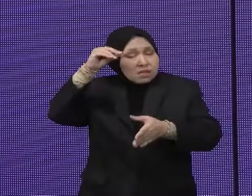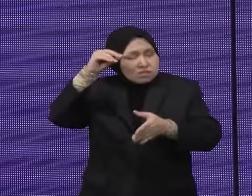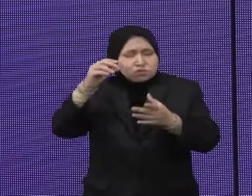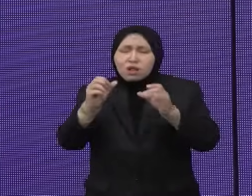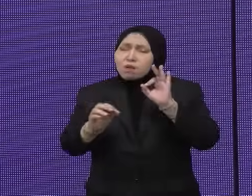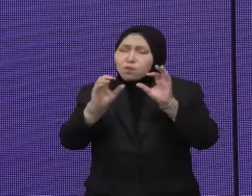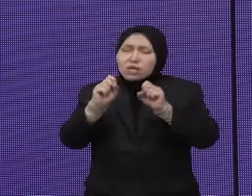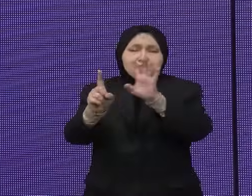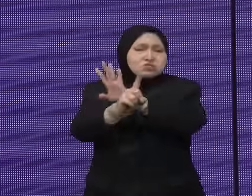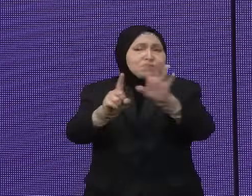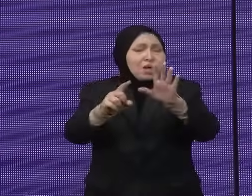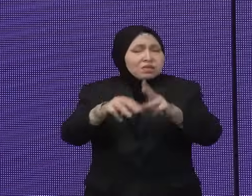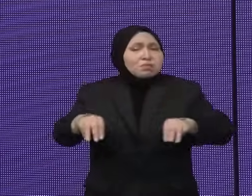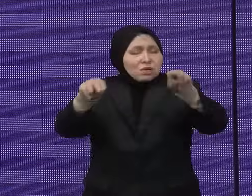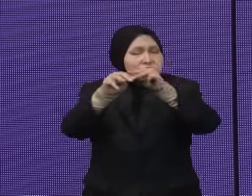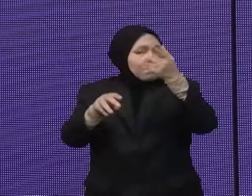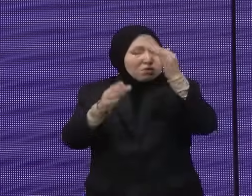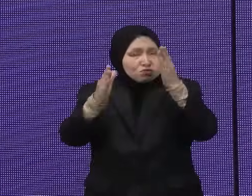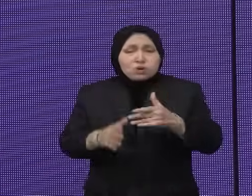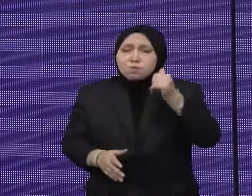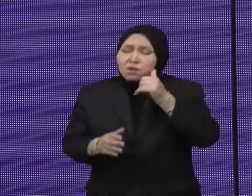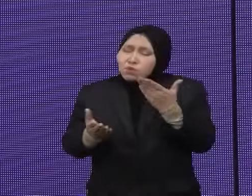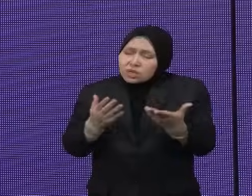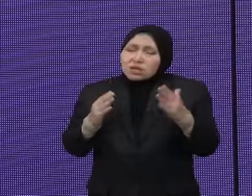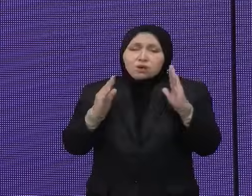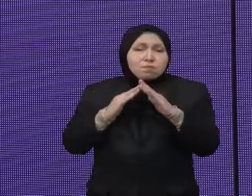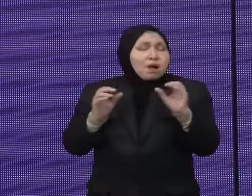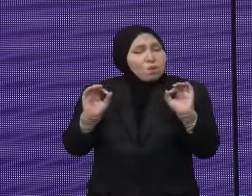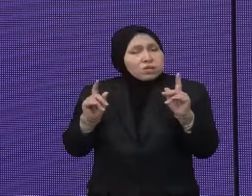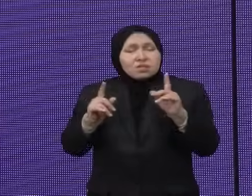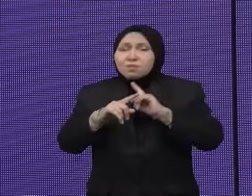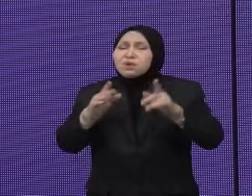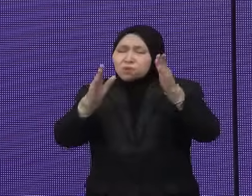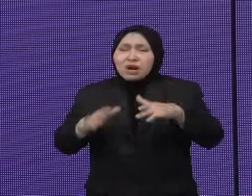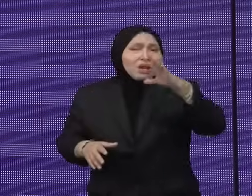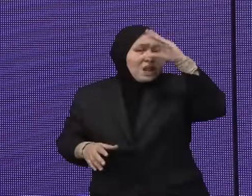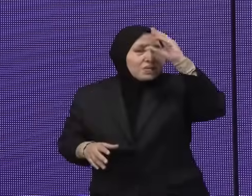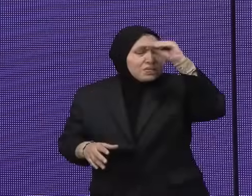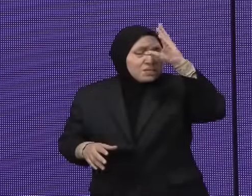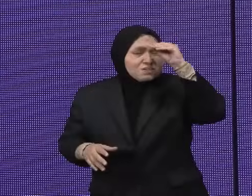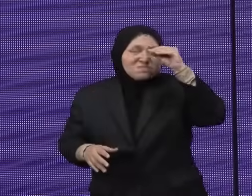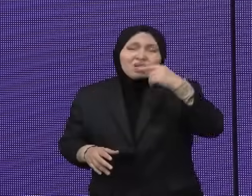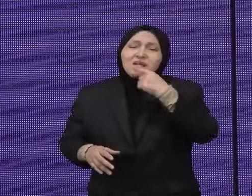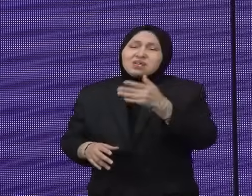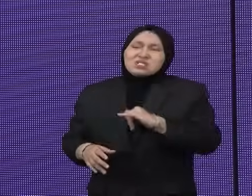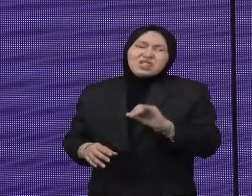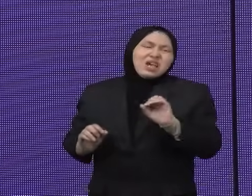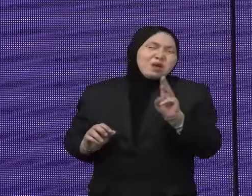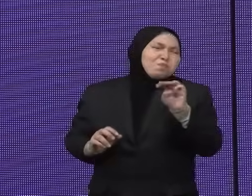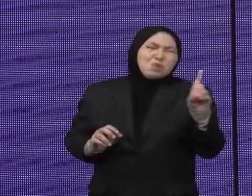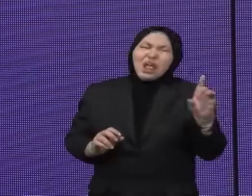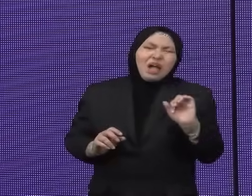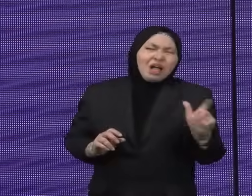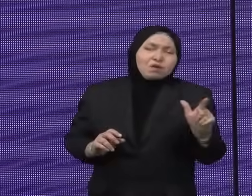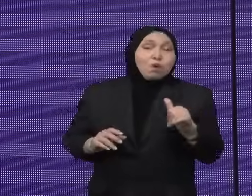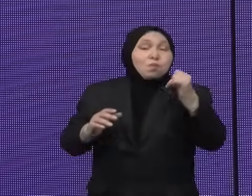mungkin berjemaah di masjid. Pasal orang perempuan mungkin kat rumah okey, Ustaz, ya? Ya, tetapi orang lelaki ni kalau dia kata saya tak ada mood lah, kan?